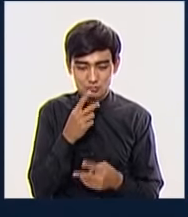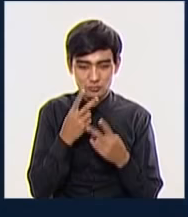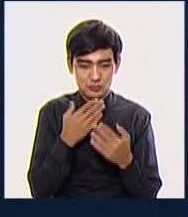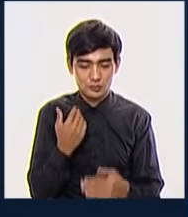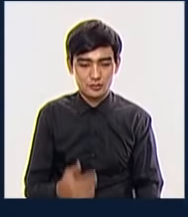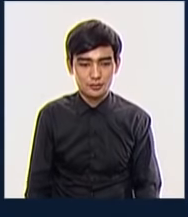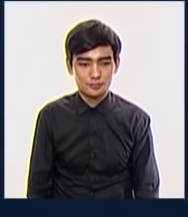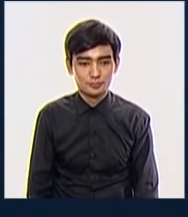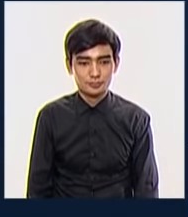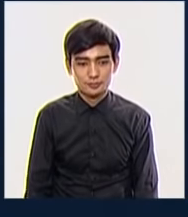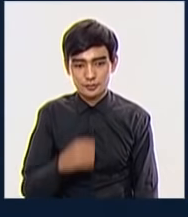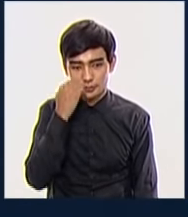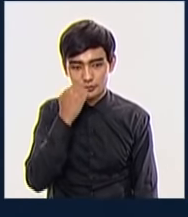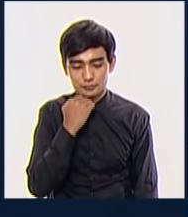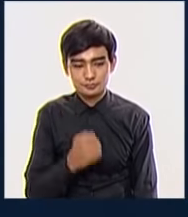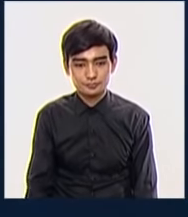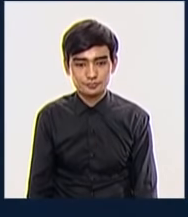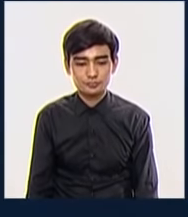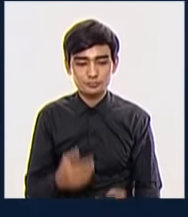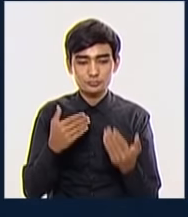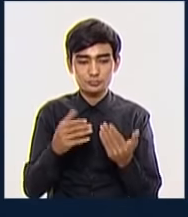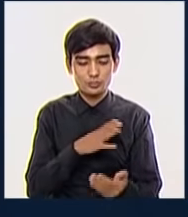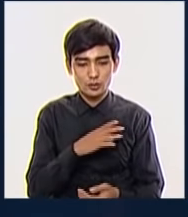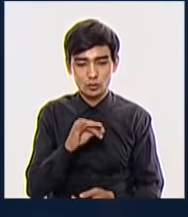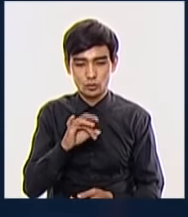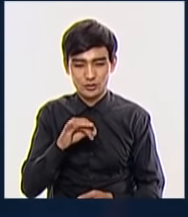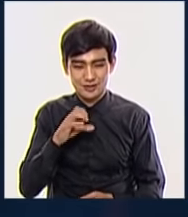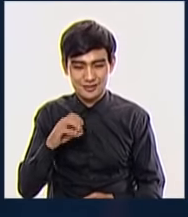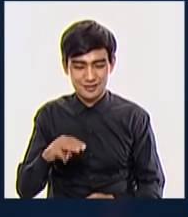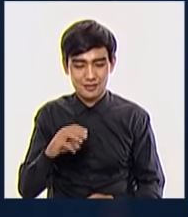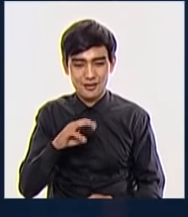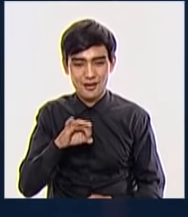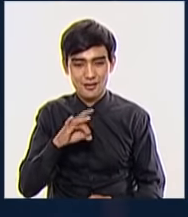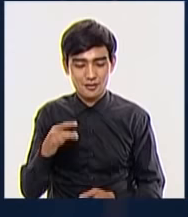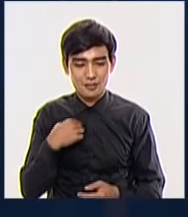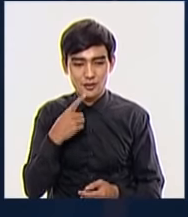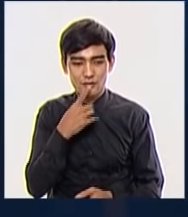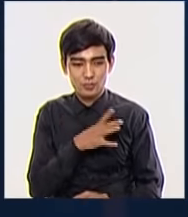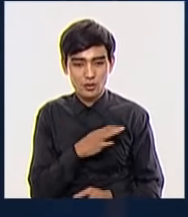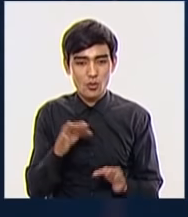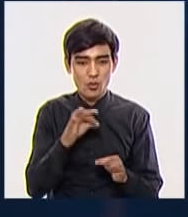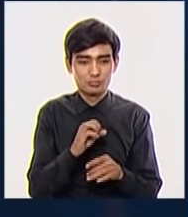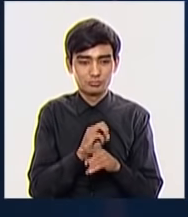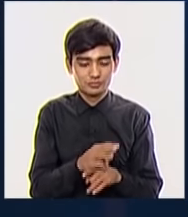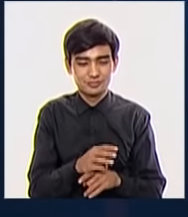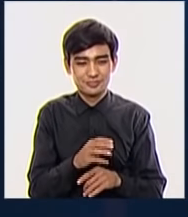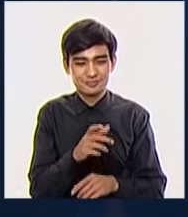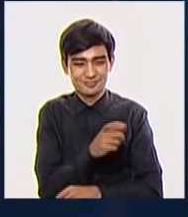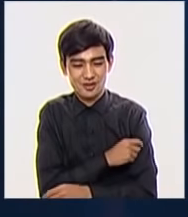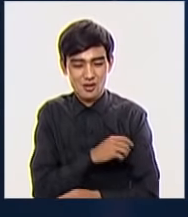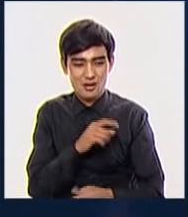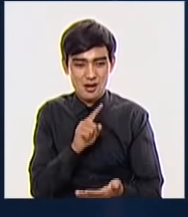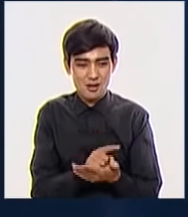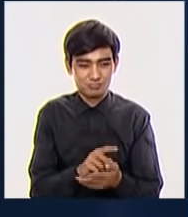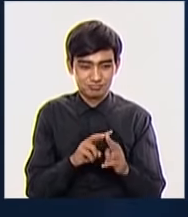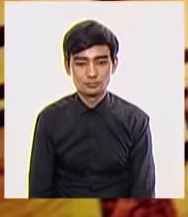усматривается. Спасибо. С нами на связи был юрист Таир Насханов. Мы говорили о том, является ли вакцинация